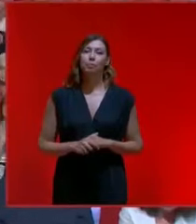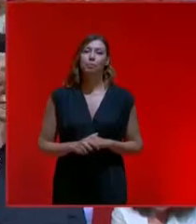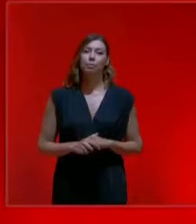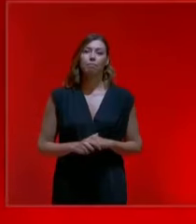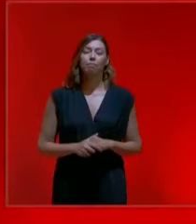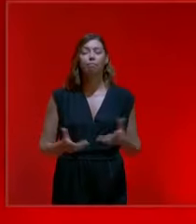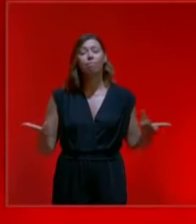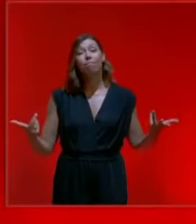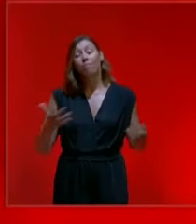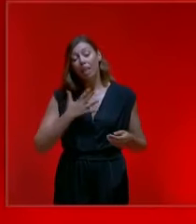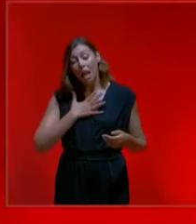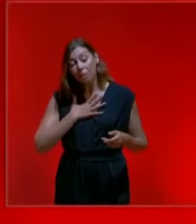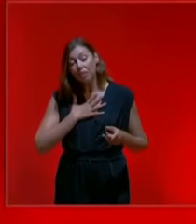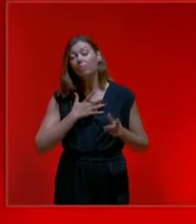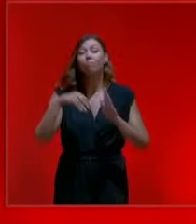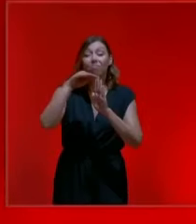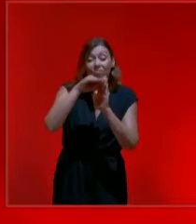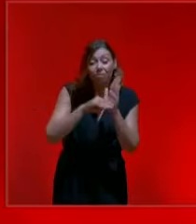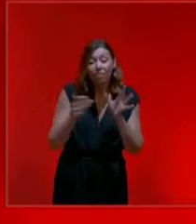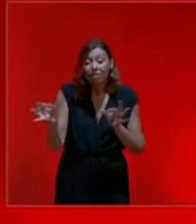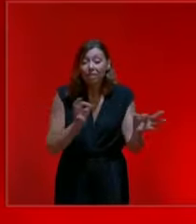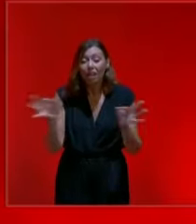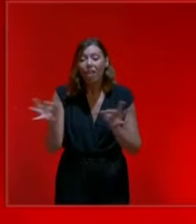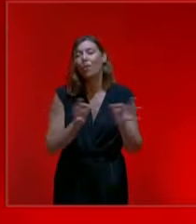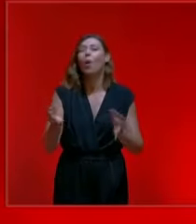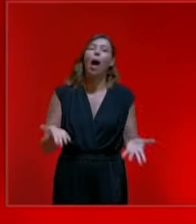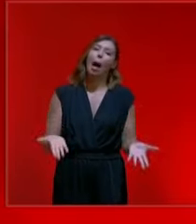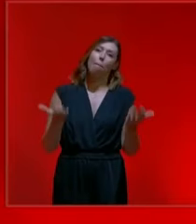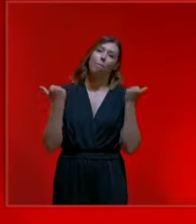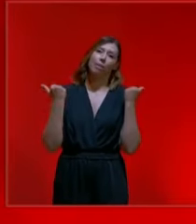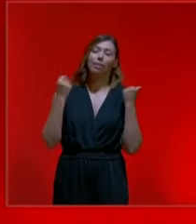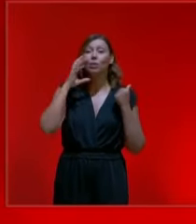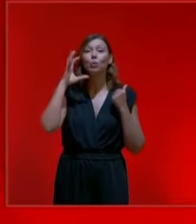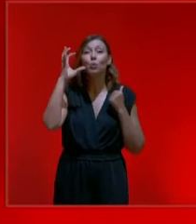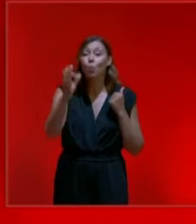Δεν πήραμε τα μέτρα μας λοιπόν για να είναι συμμέτοχος αυτός ο κόσμος.